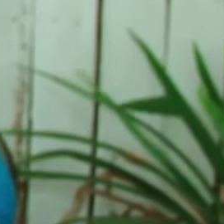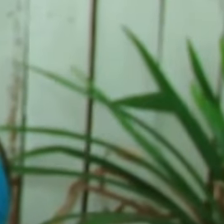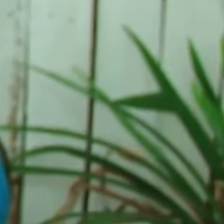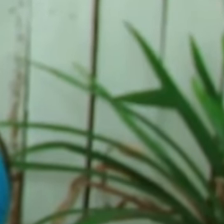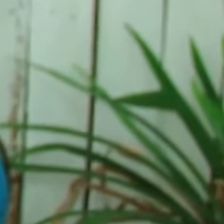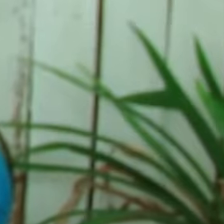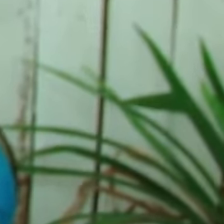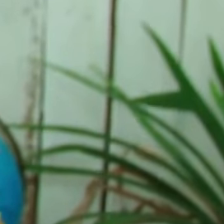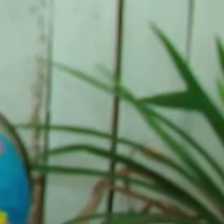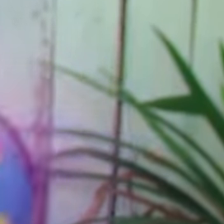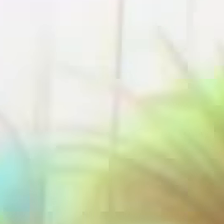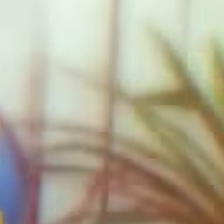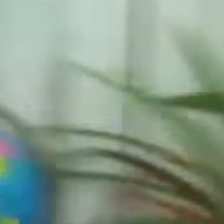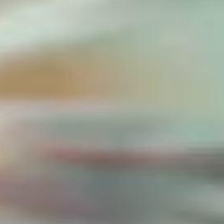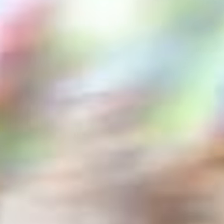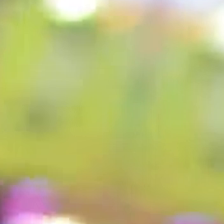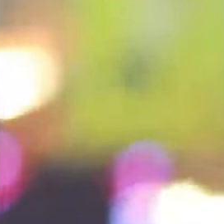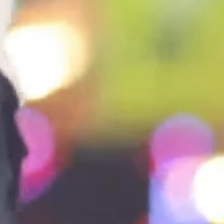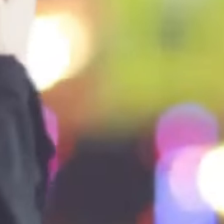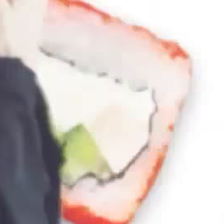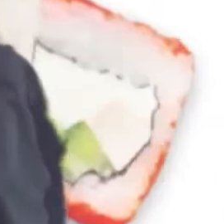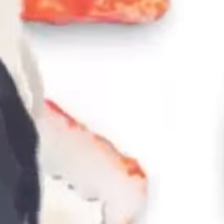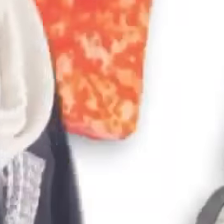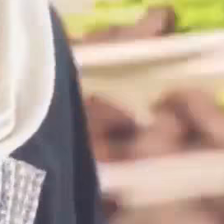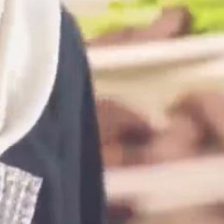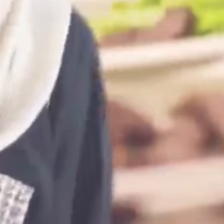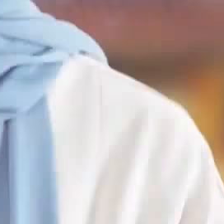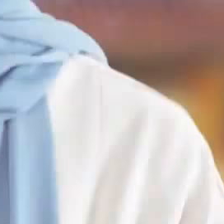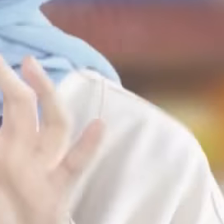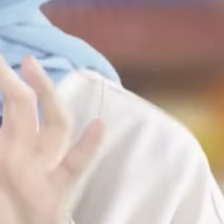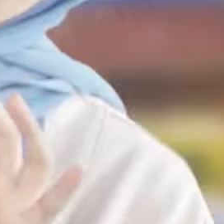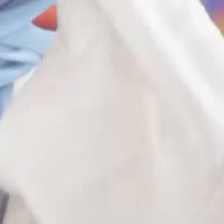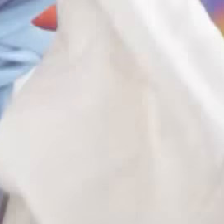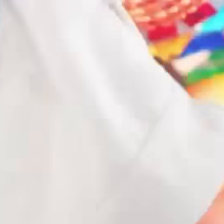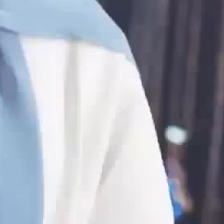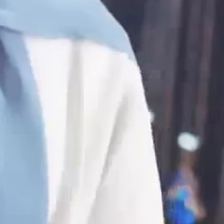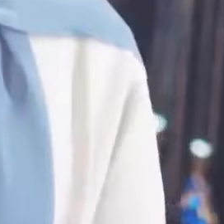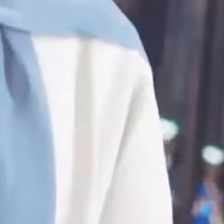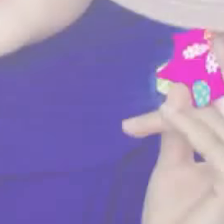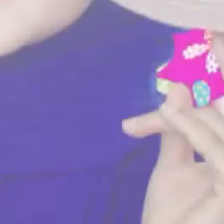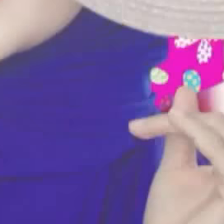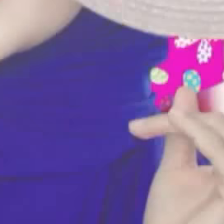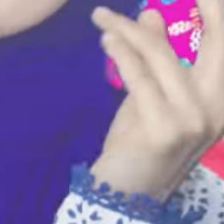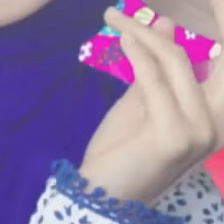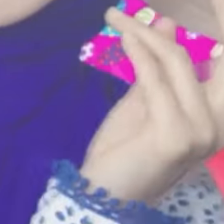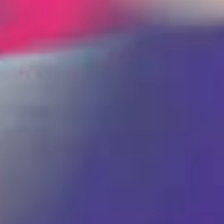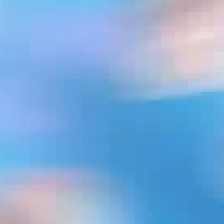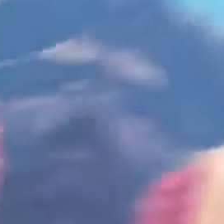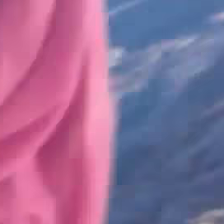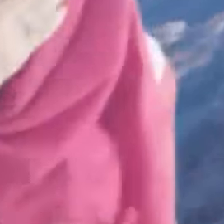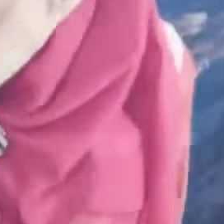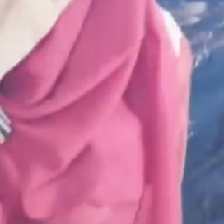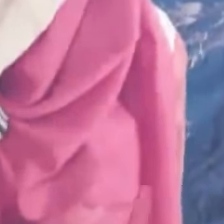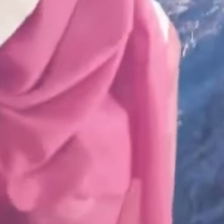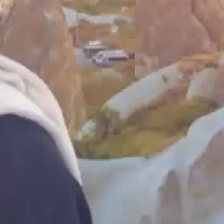Setiap orang ada destinasi berbeza. Ada yang jalan-jalan cari makan, membeli belah,